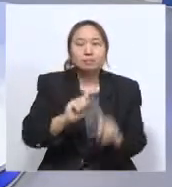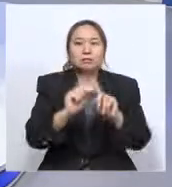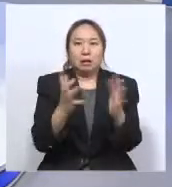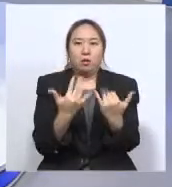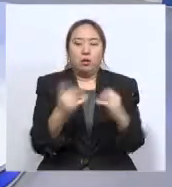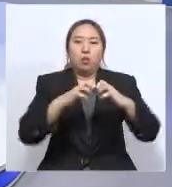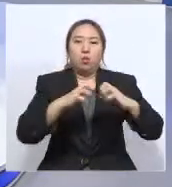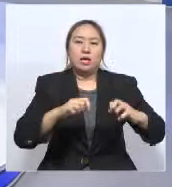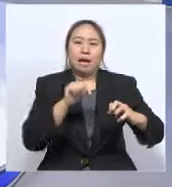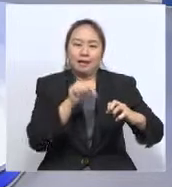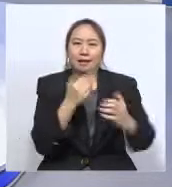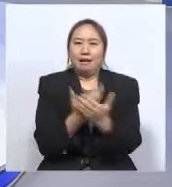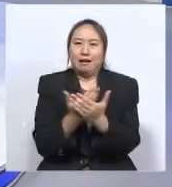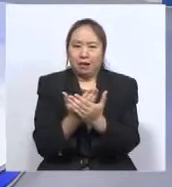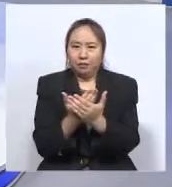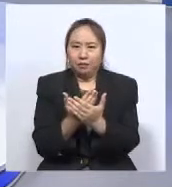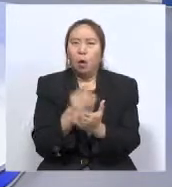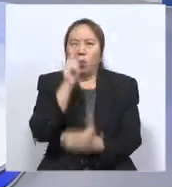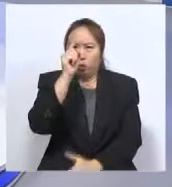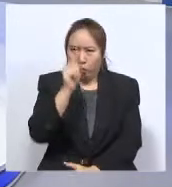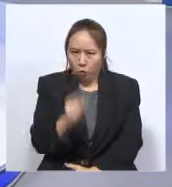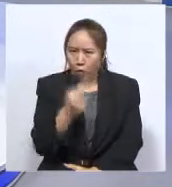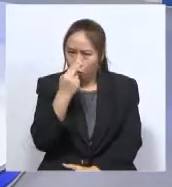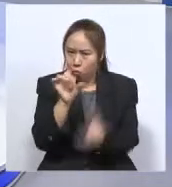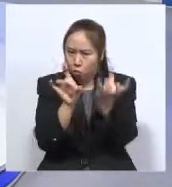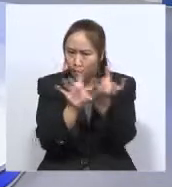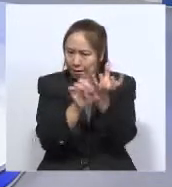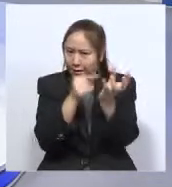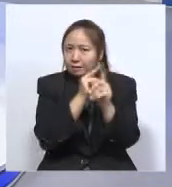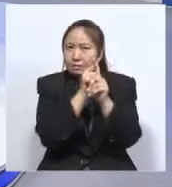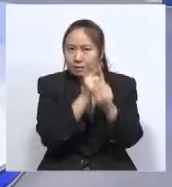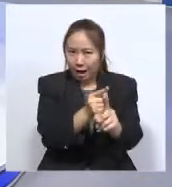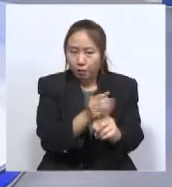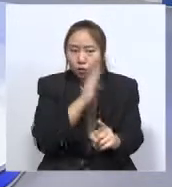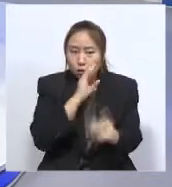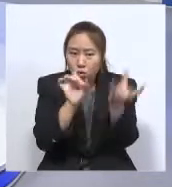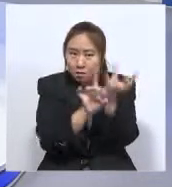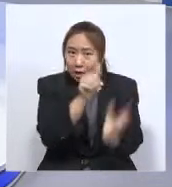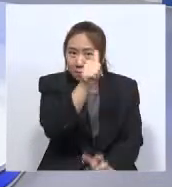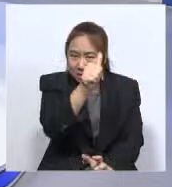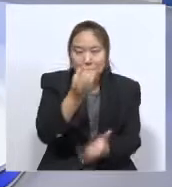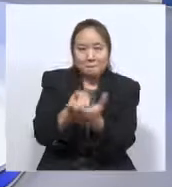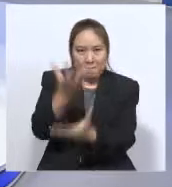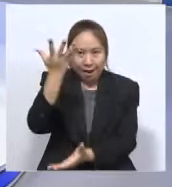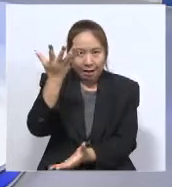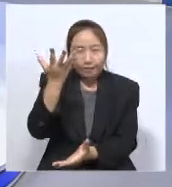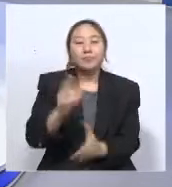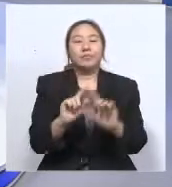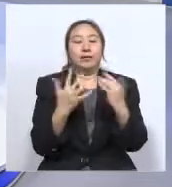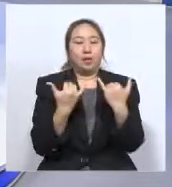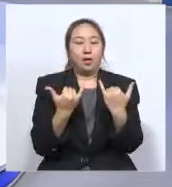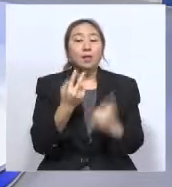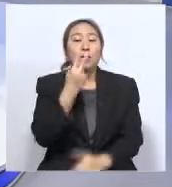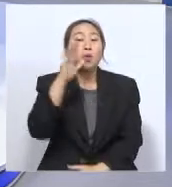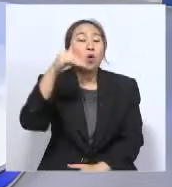ต่ราคาทุเรียนก็ต้องอยู่กันที่ในเกรดของคุณภาพของทุเรียนค่ะหากเกรดดีราคาก็จะสูงขึ้นค่ะแต่ก่อนอื่นนะคะเรา